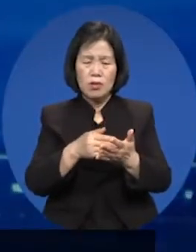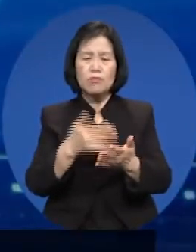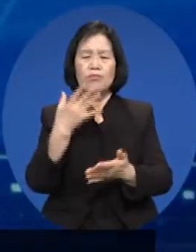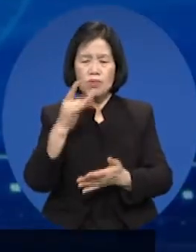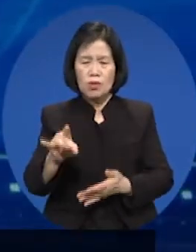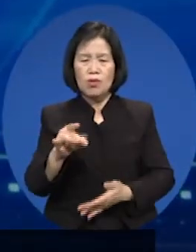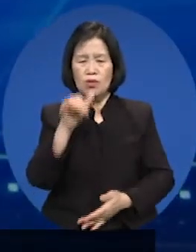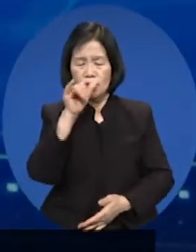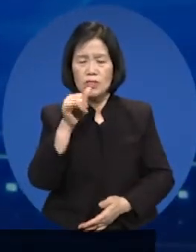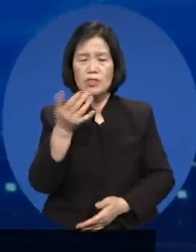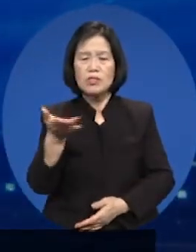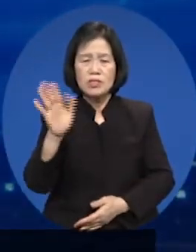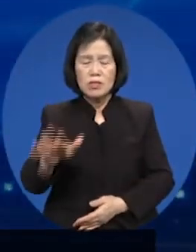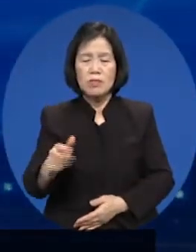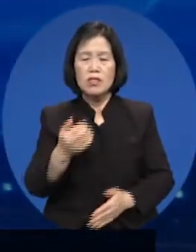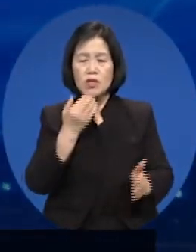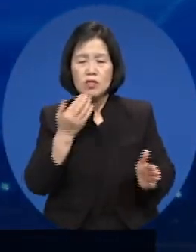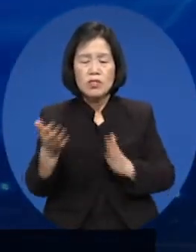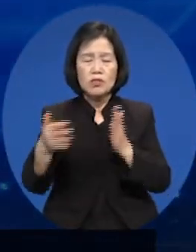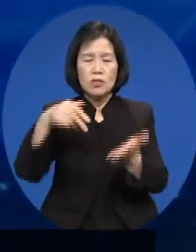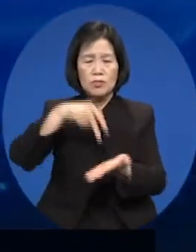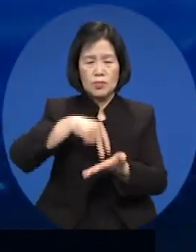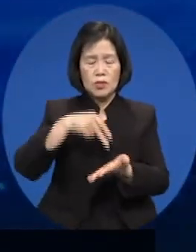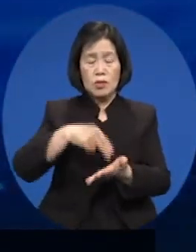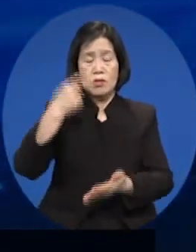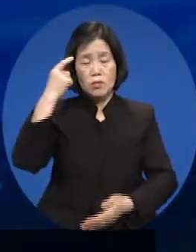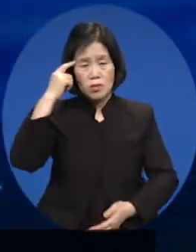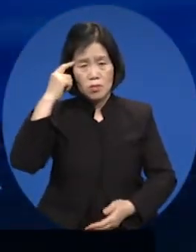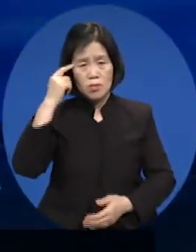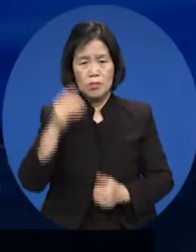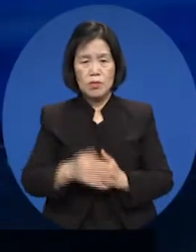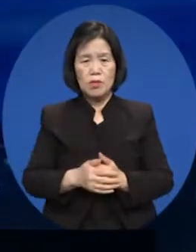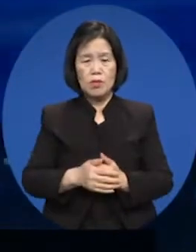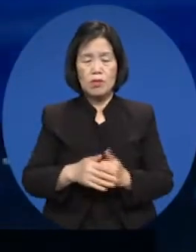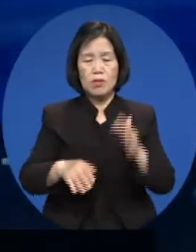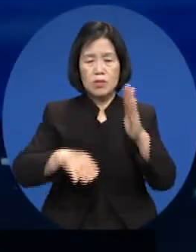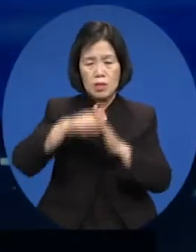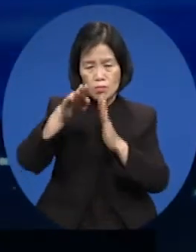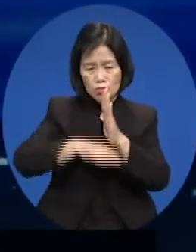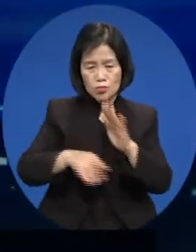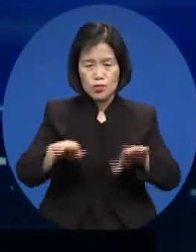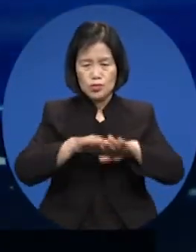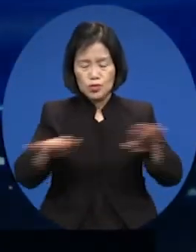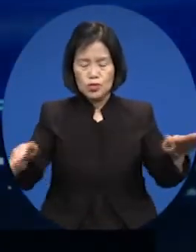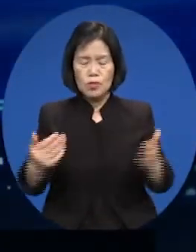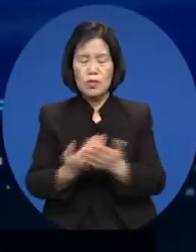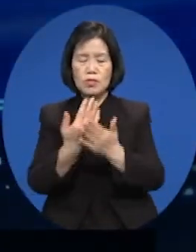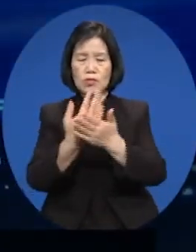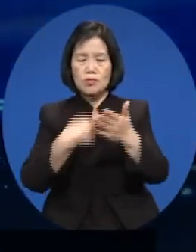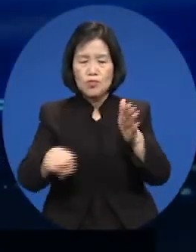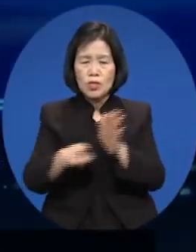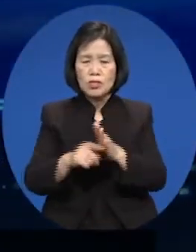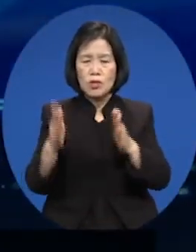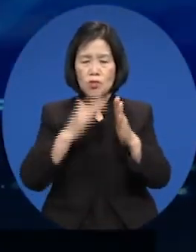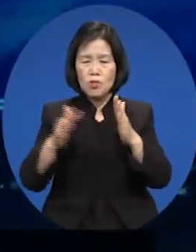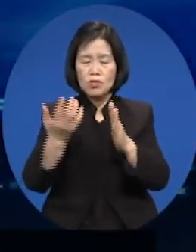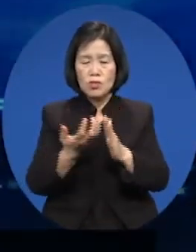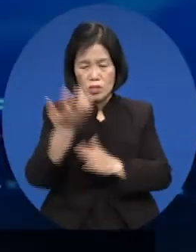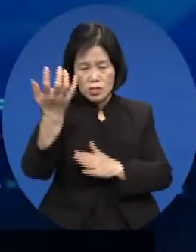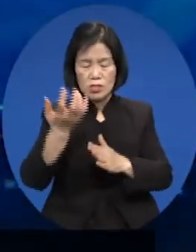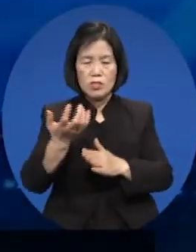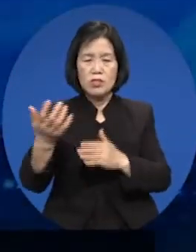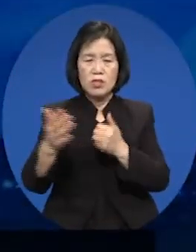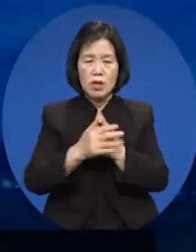생각은 듭니다만, 그런데 또 경기도 입장에서 생각을 해보면 이게 남북부 균형 발전을 위해서 공기관을 이전시키는 거기